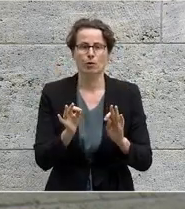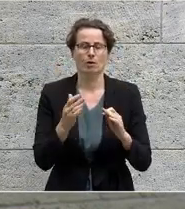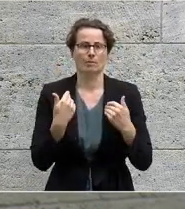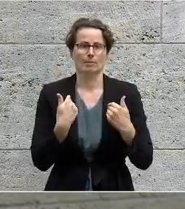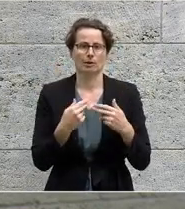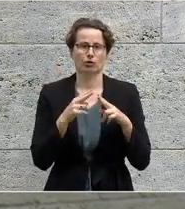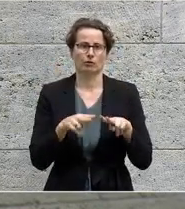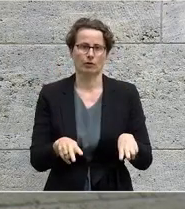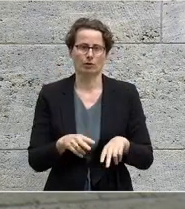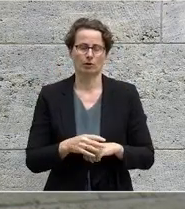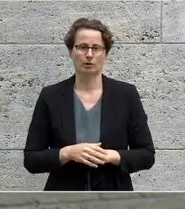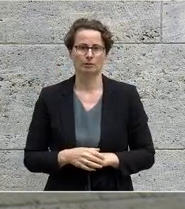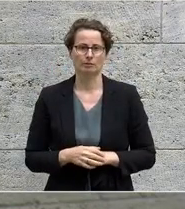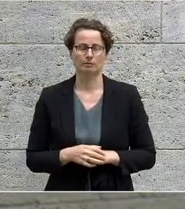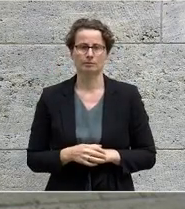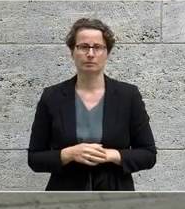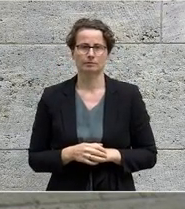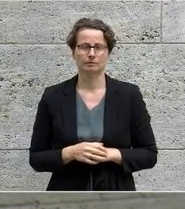Menschen einzusetzen.